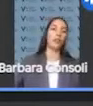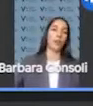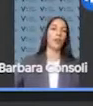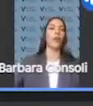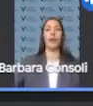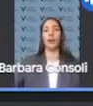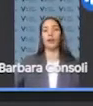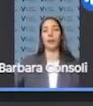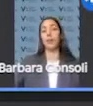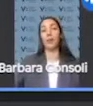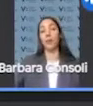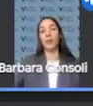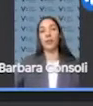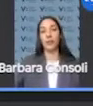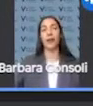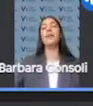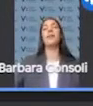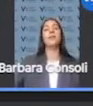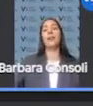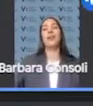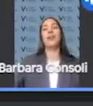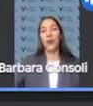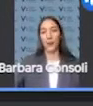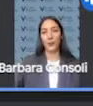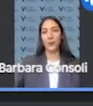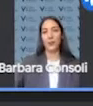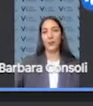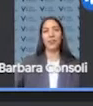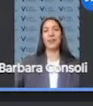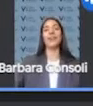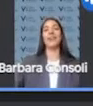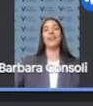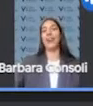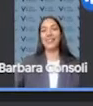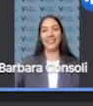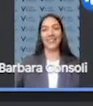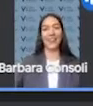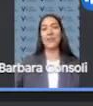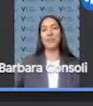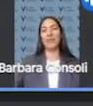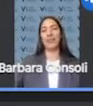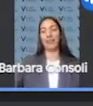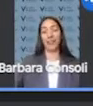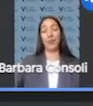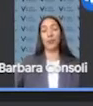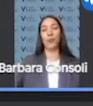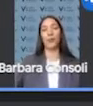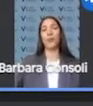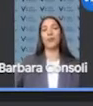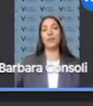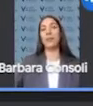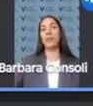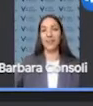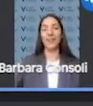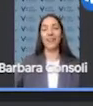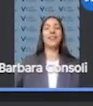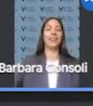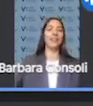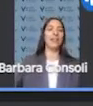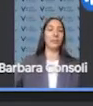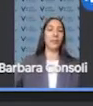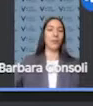passaggio dal liceo all'università, perché ricordo perfettamente l'ansia che accompagnò gli ultimi